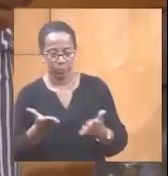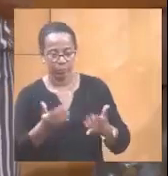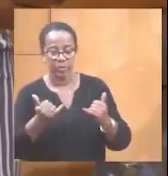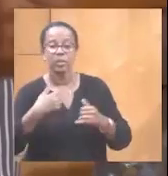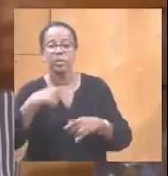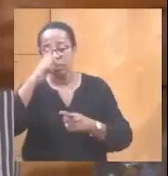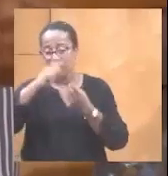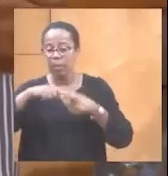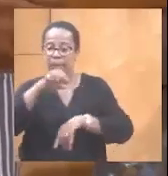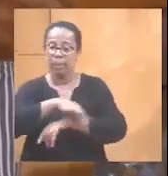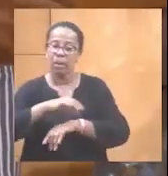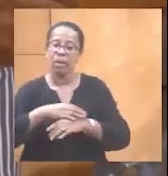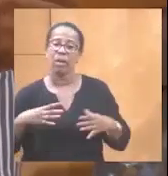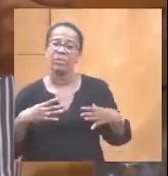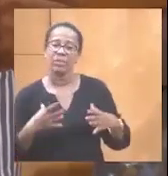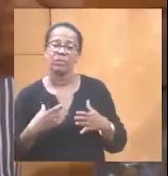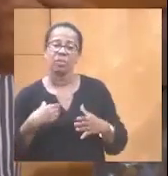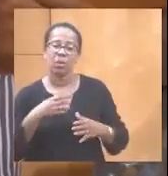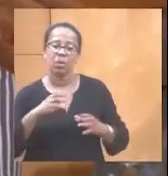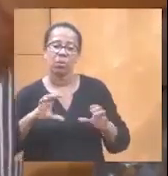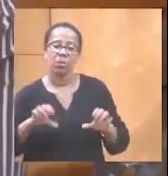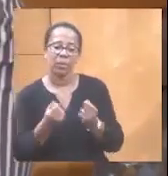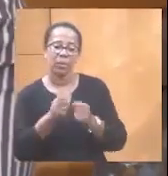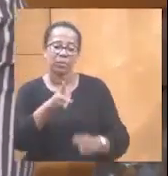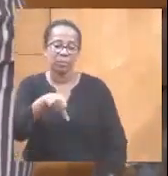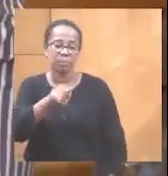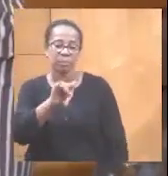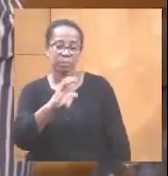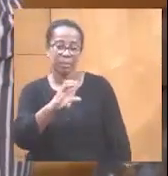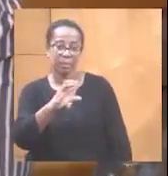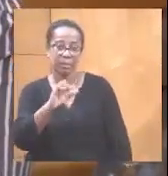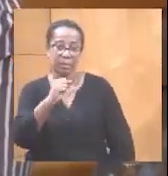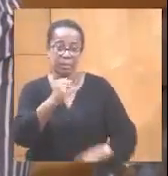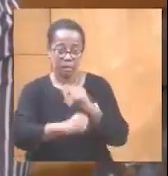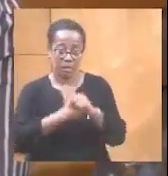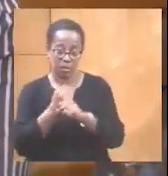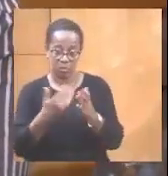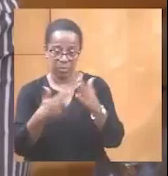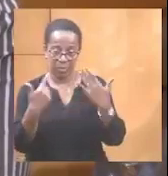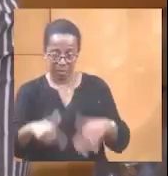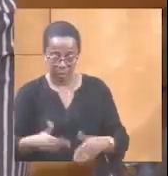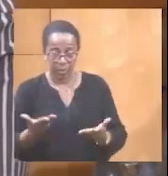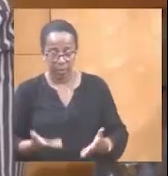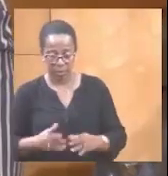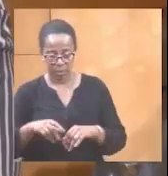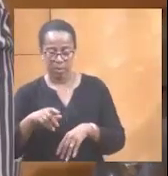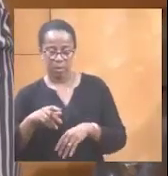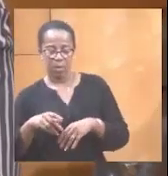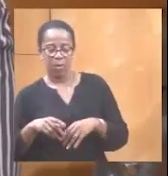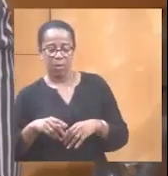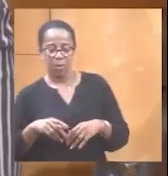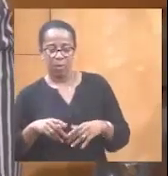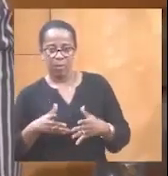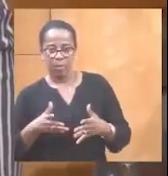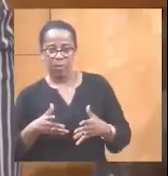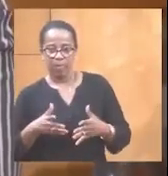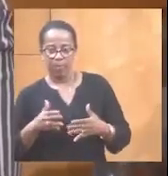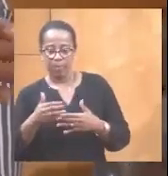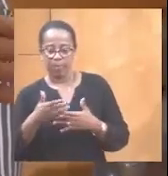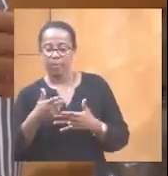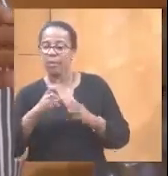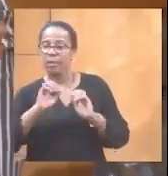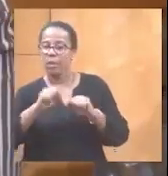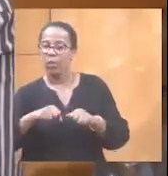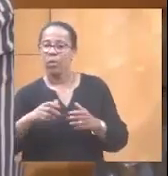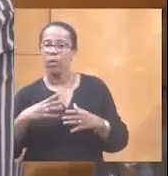plan d'investissement des compétences, c'était le PIC, qu'on a fait en 2017, et maintenant il y a le pacte d'investissement des compétences. Et il y en a un qui a été